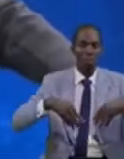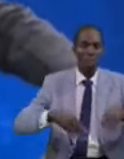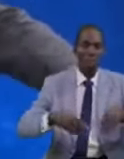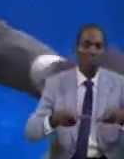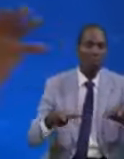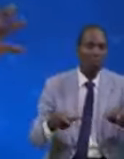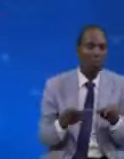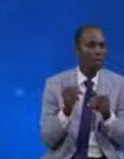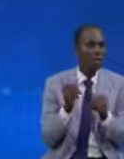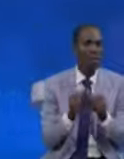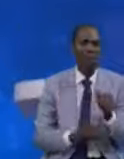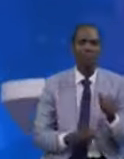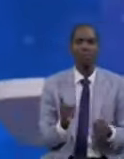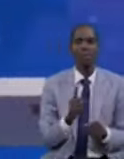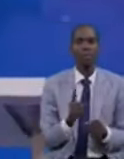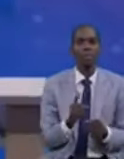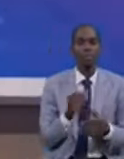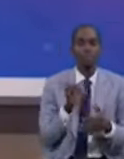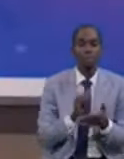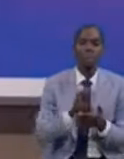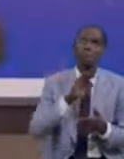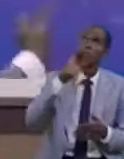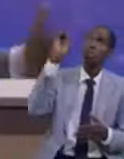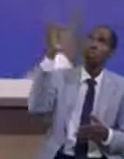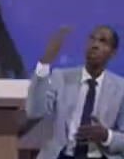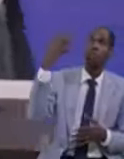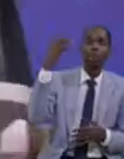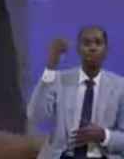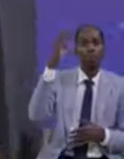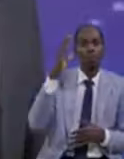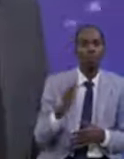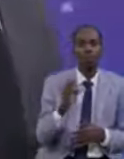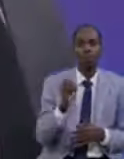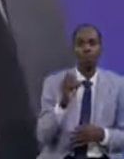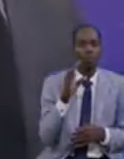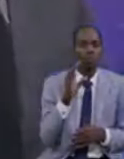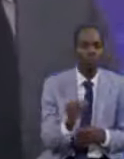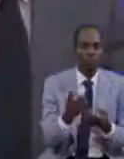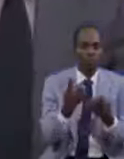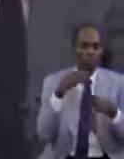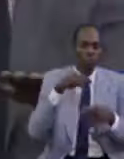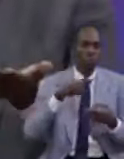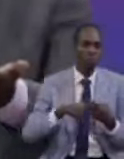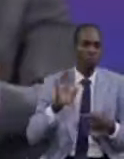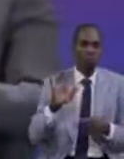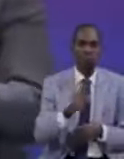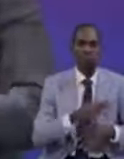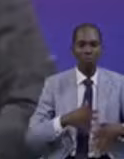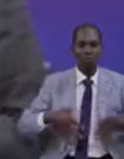partout cette grâce de Dieu vient tellement dans ta vie maintenant te